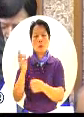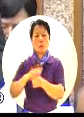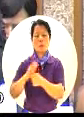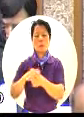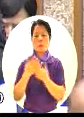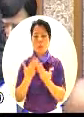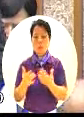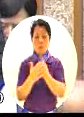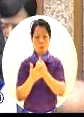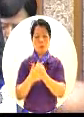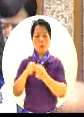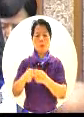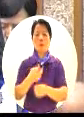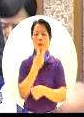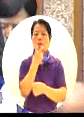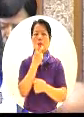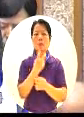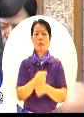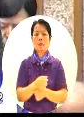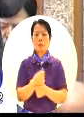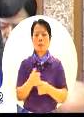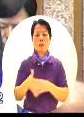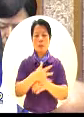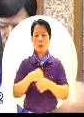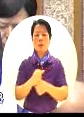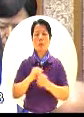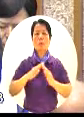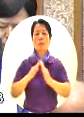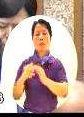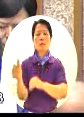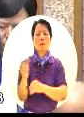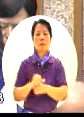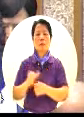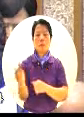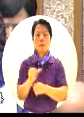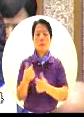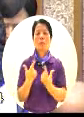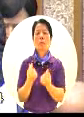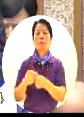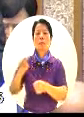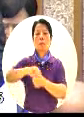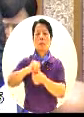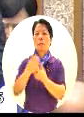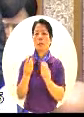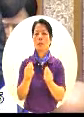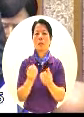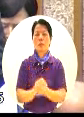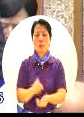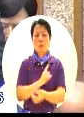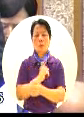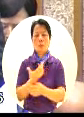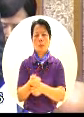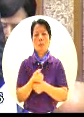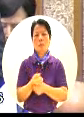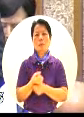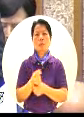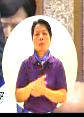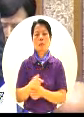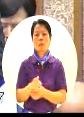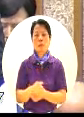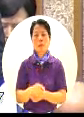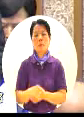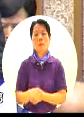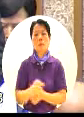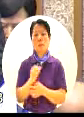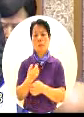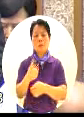模，然后中央的补助其实五都都一样啊，都没有增加的这个情况之下，我们只能 自求这一个裁员嘛。